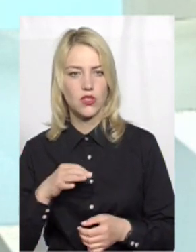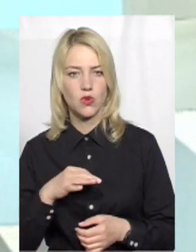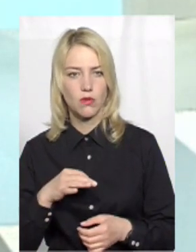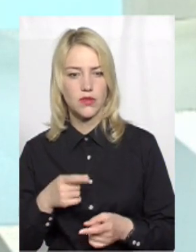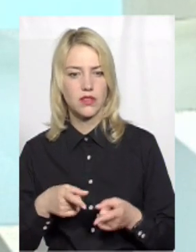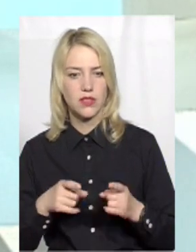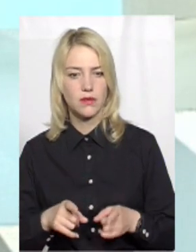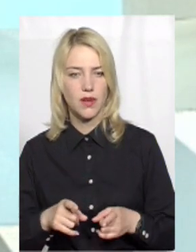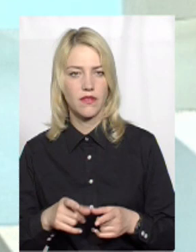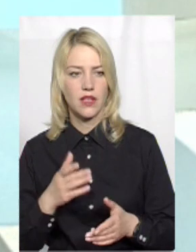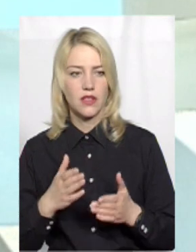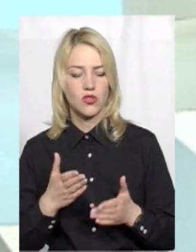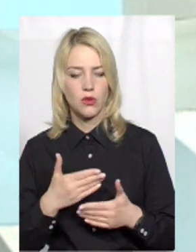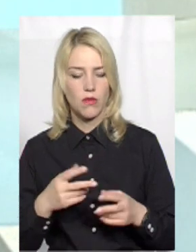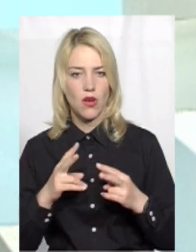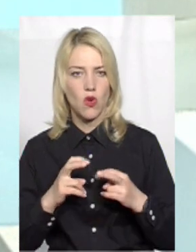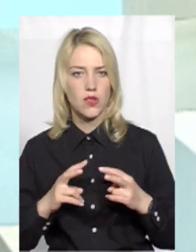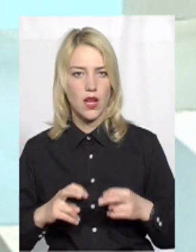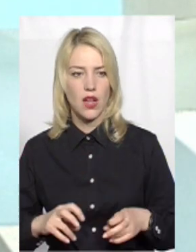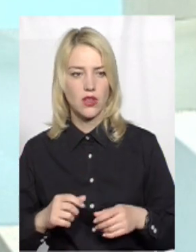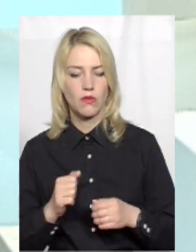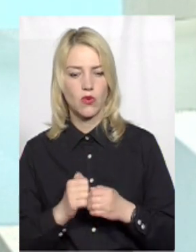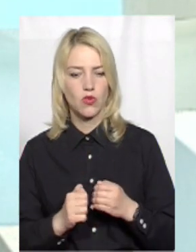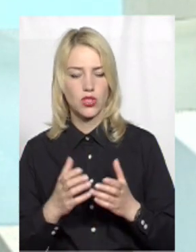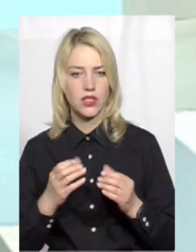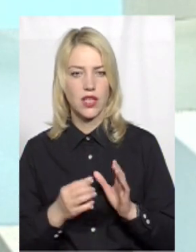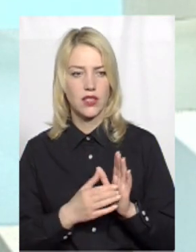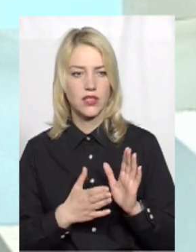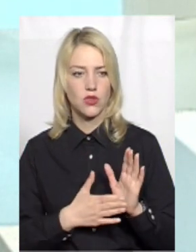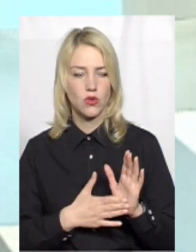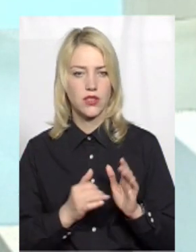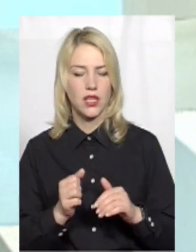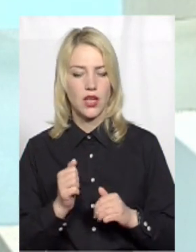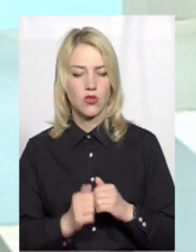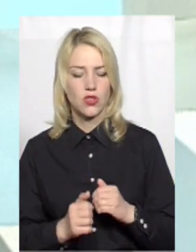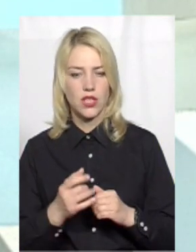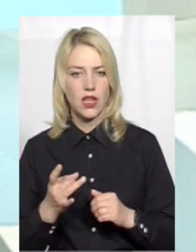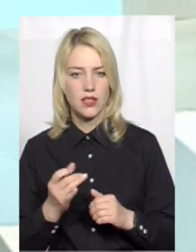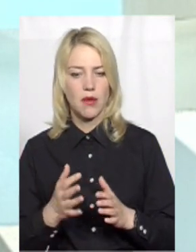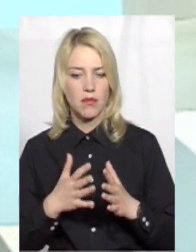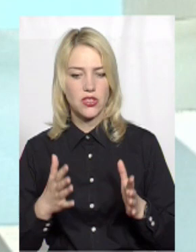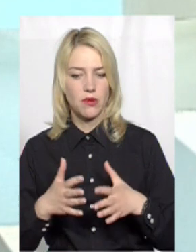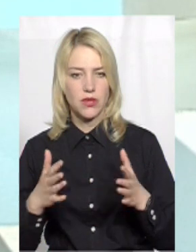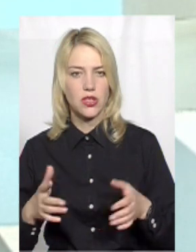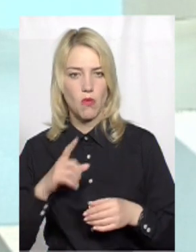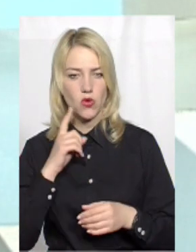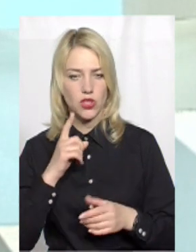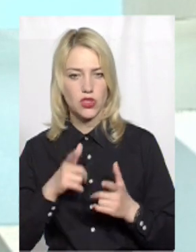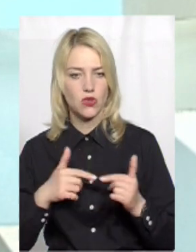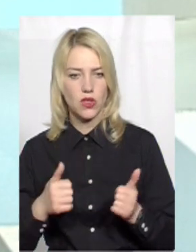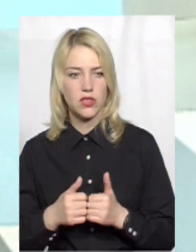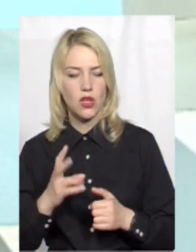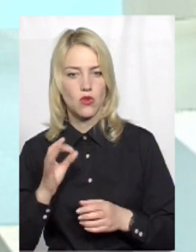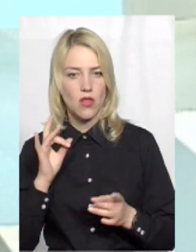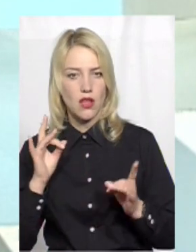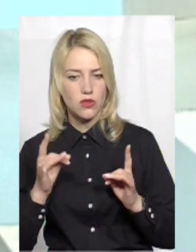що, насправді, якщо ми там розглянемо, кожного дня реєструється все більше і більше молодіжних організацій, але ті, які на слуху,